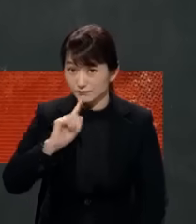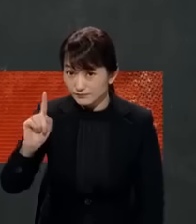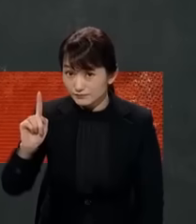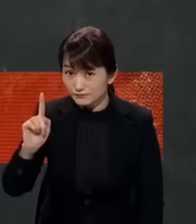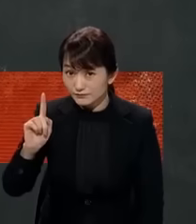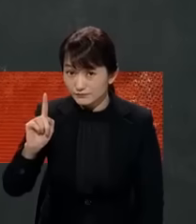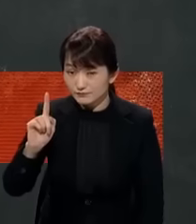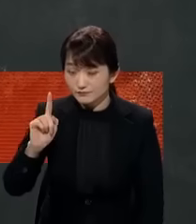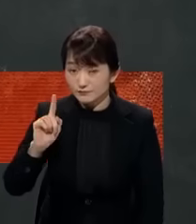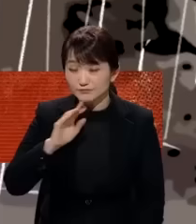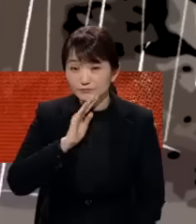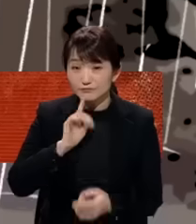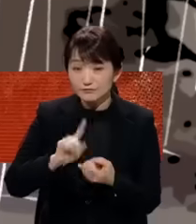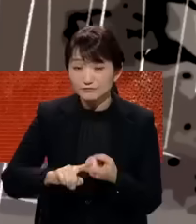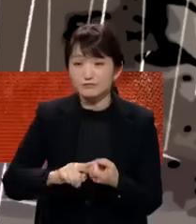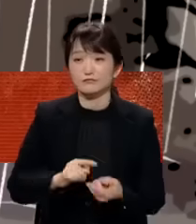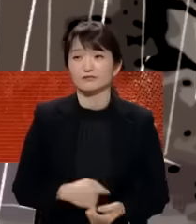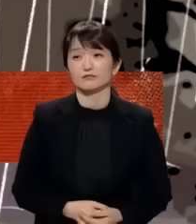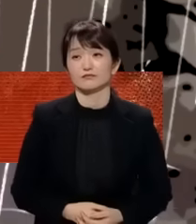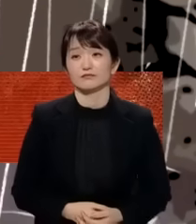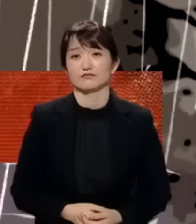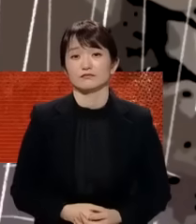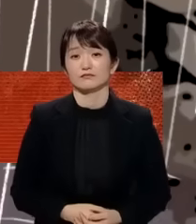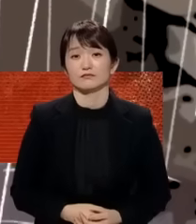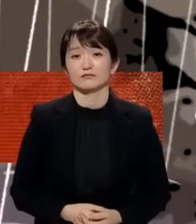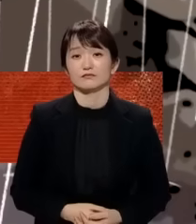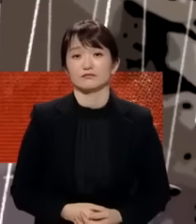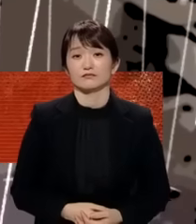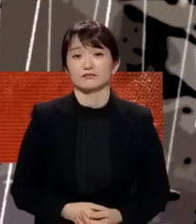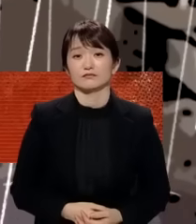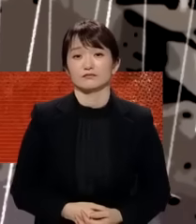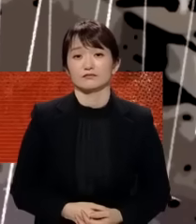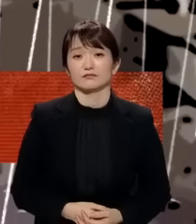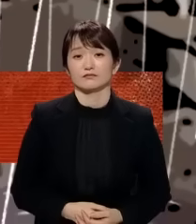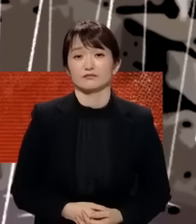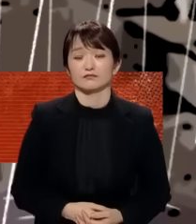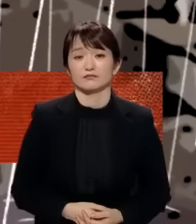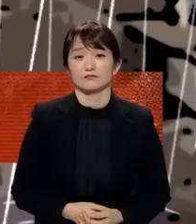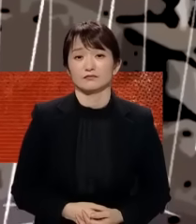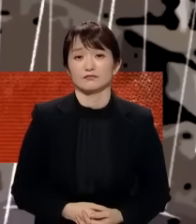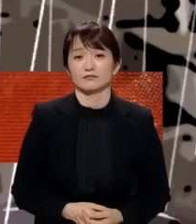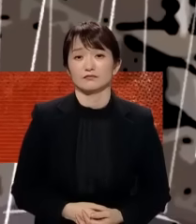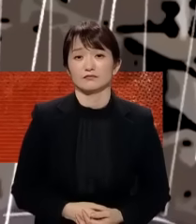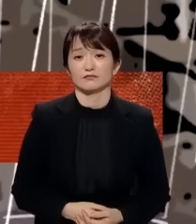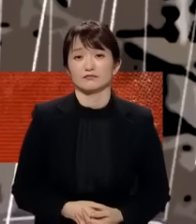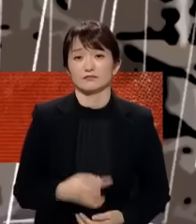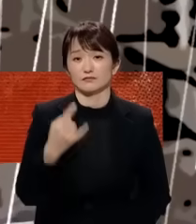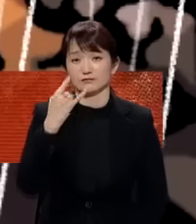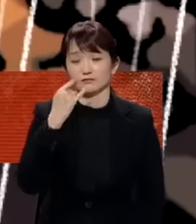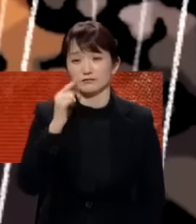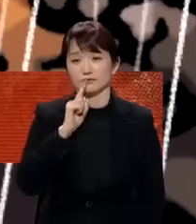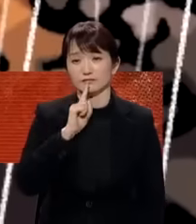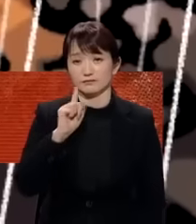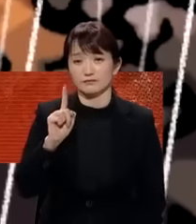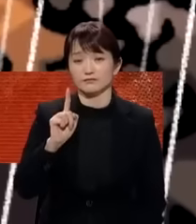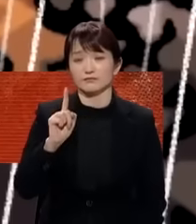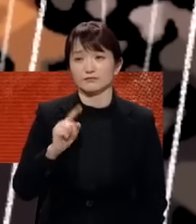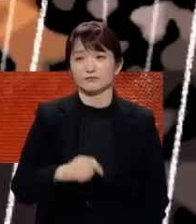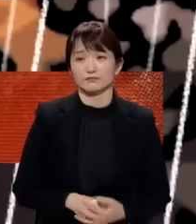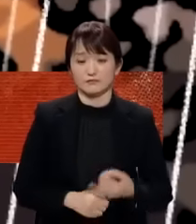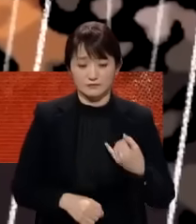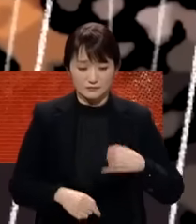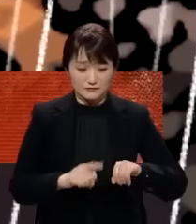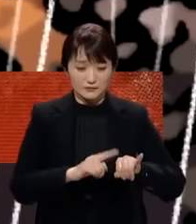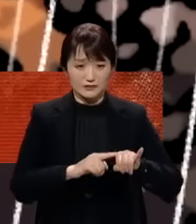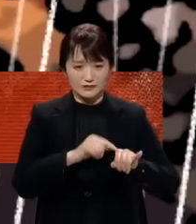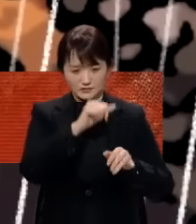하셨겠죠 뭐 당연히 할 수밖에 없죠 이거는 뭐 신고를 할 수밖에 없는 사안이고 어 제보자 주장에 따르면 어 일단 딸이